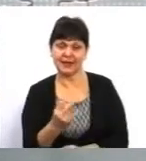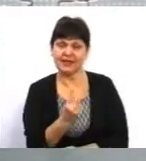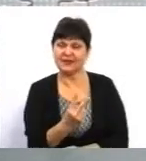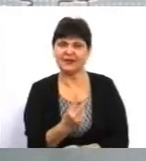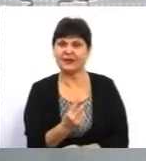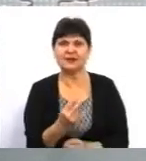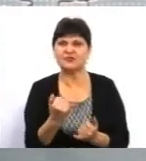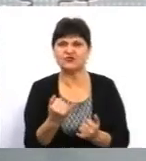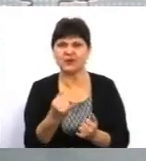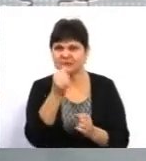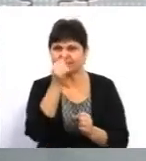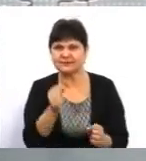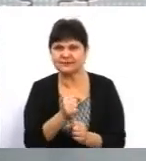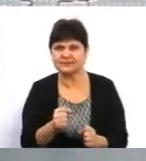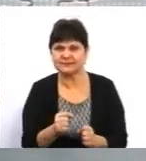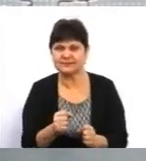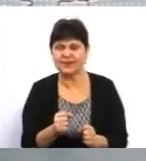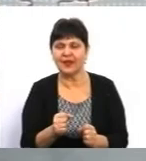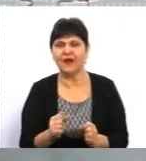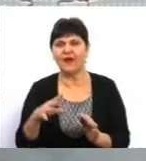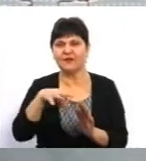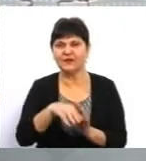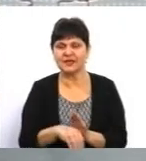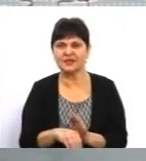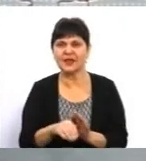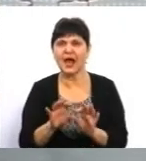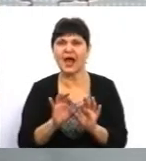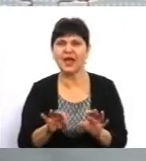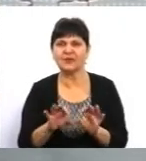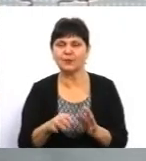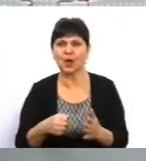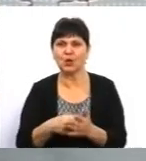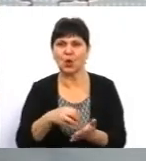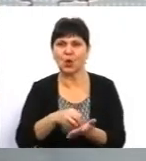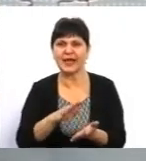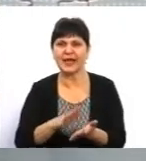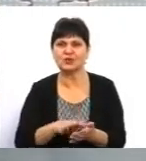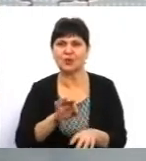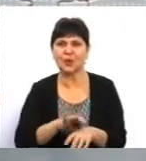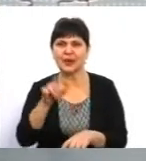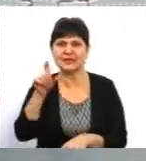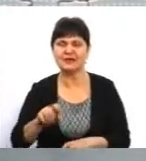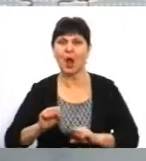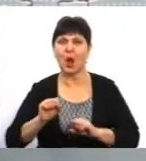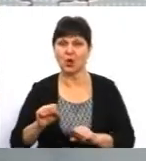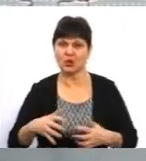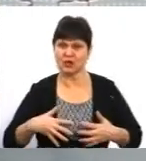недоступні, то це внесення інформації про дитину до реєстру пацієнтів охорони здоров'я